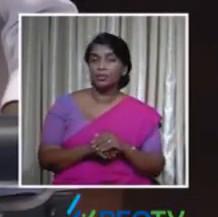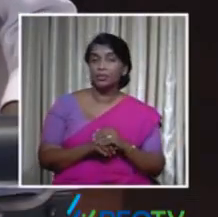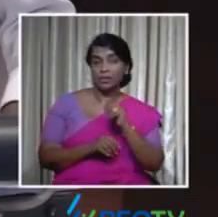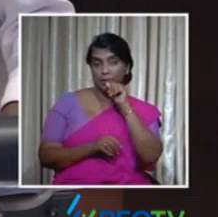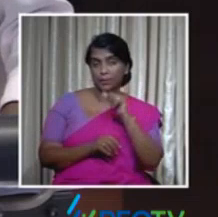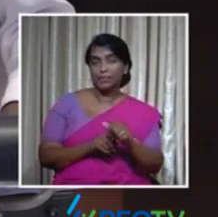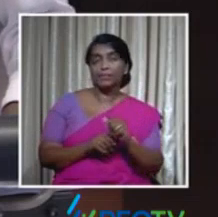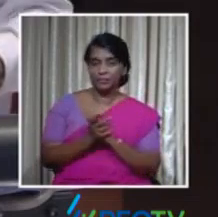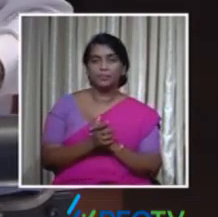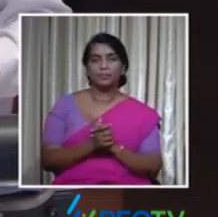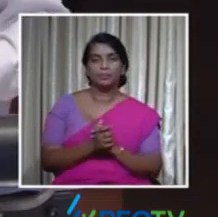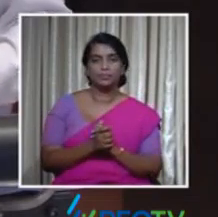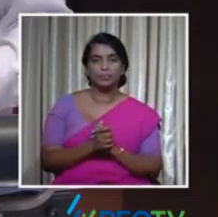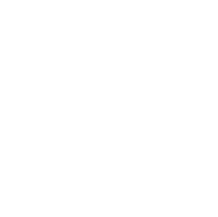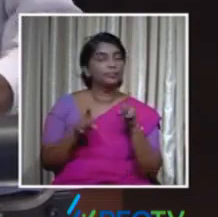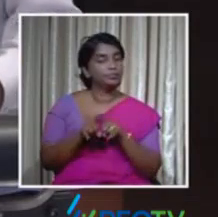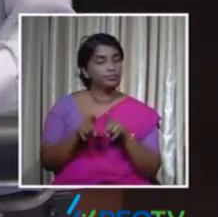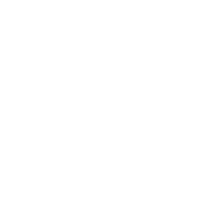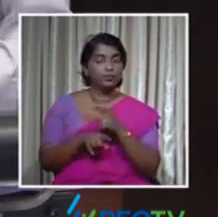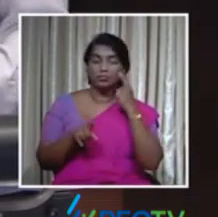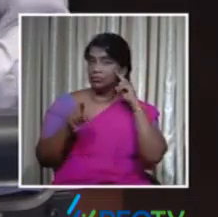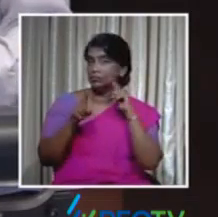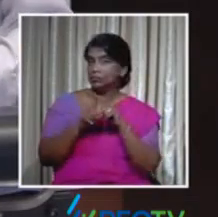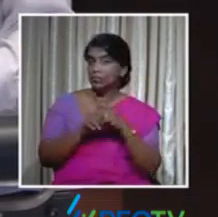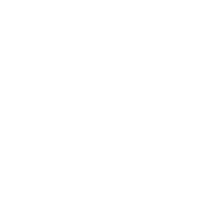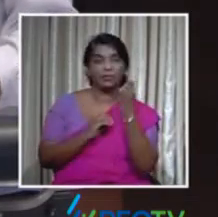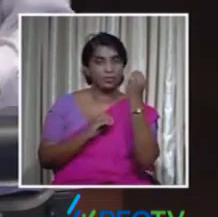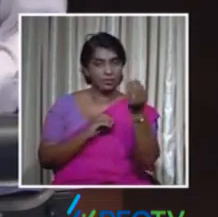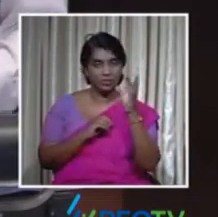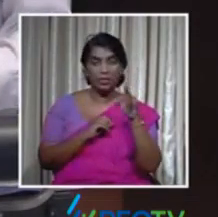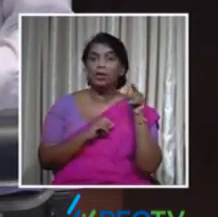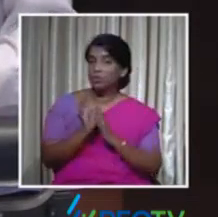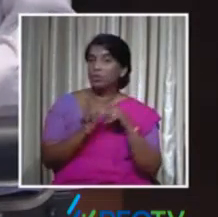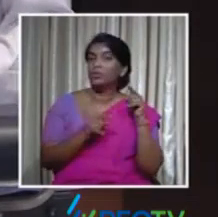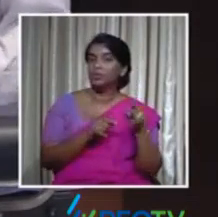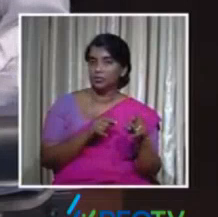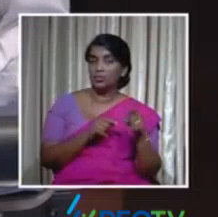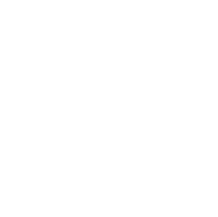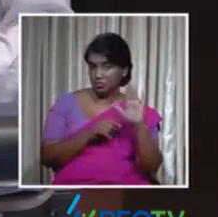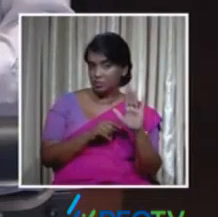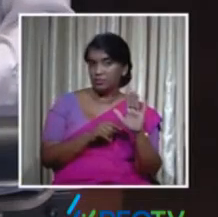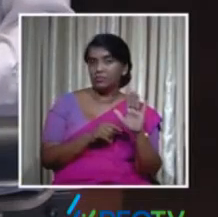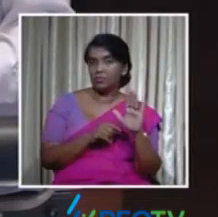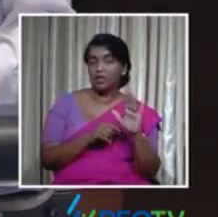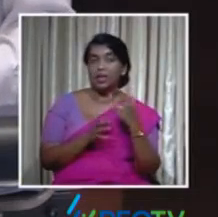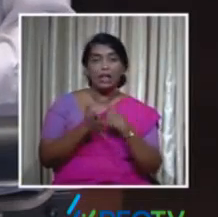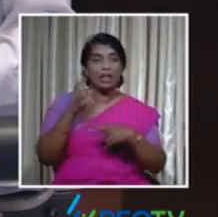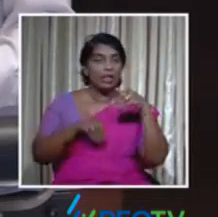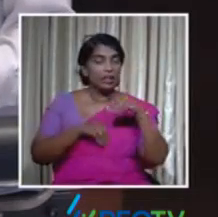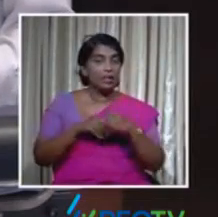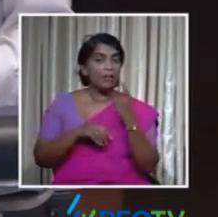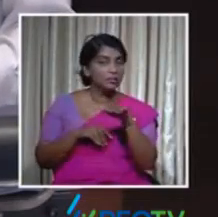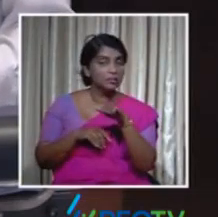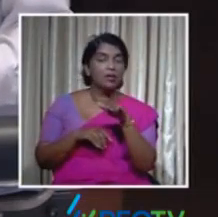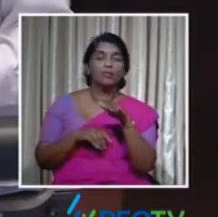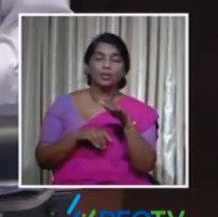ස්ථිරසාර කොමිසමක් පත් කරන්නට ඒ කොමිසමට අදාළ බලතල ලබා දීලා ඒ කොමිසම හරහා කාන්තාවගේ දේශපාලන ආර්ථික